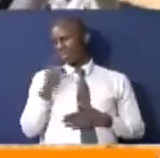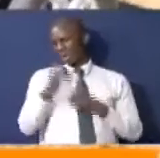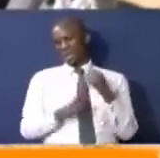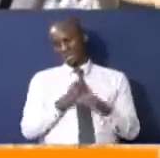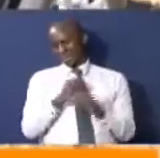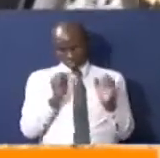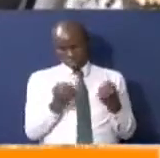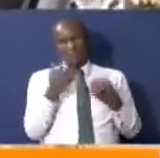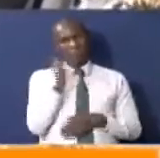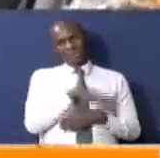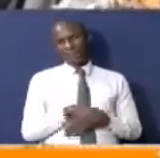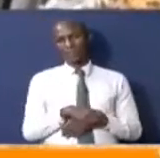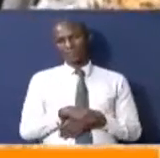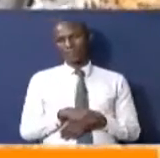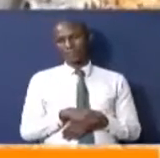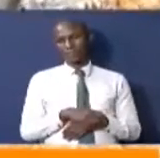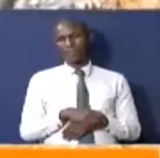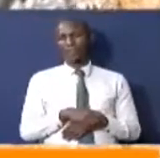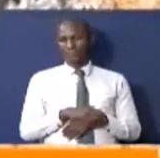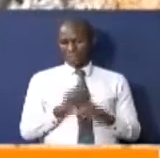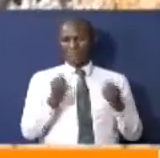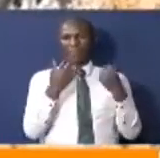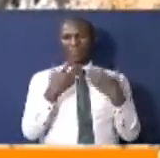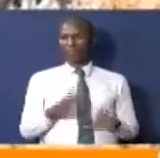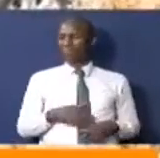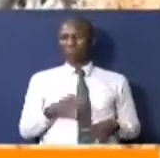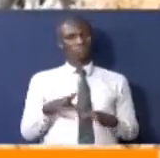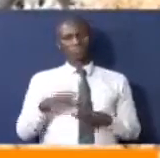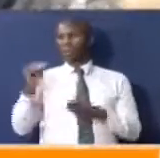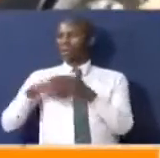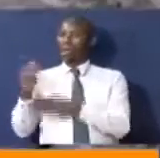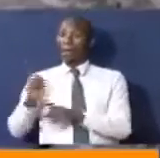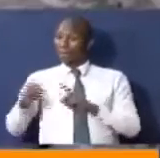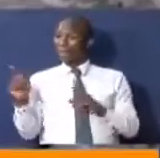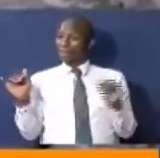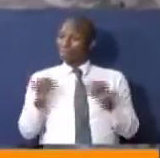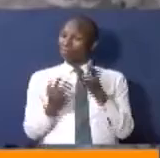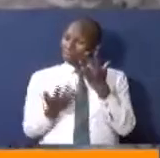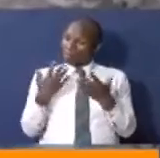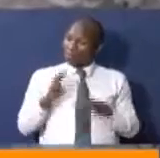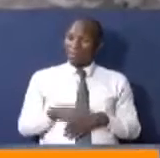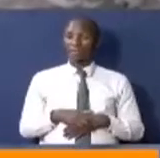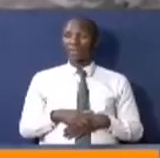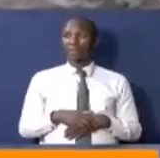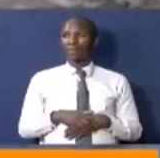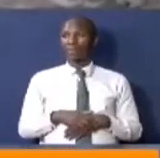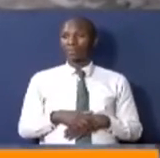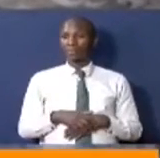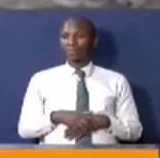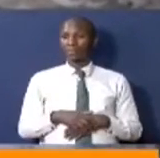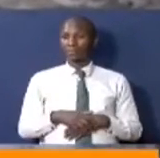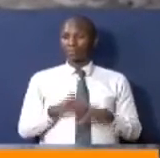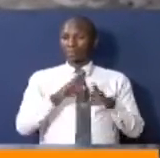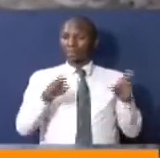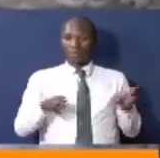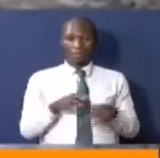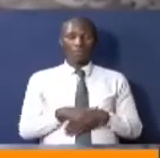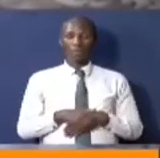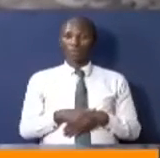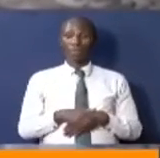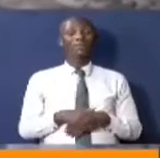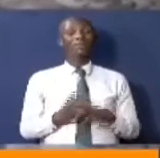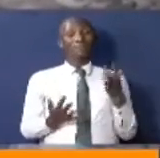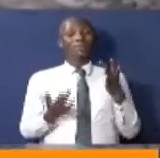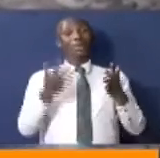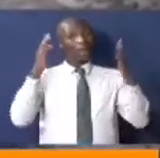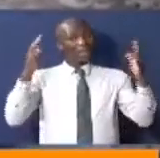moja. Na akaokolewa wakatoka nje, lakini walichomeka na hiyo moto, hiyo moko toa hapa kwa hii room ilikuwa na waka